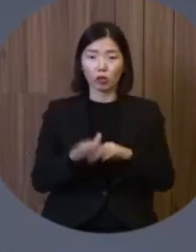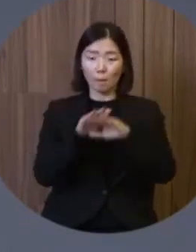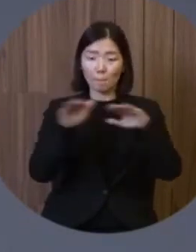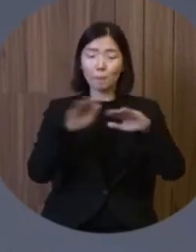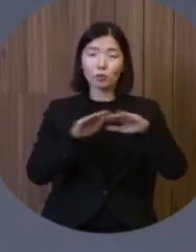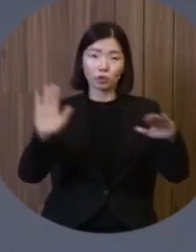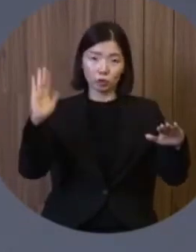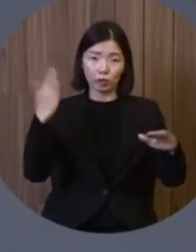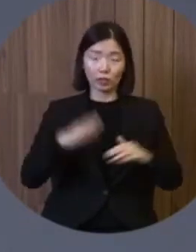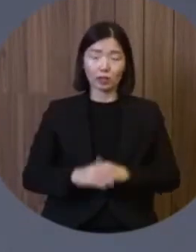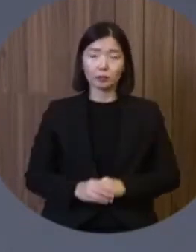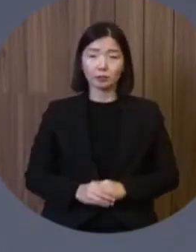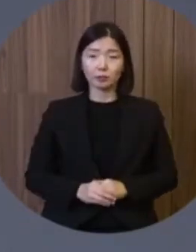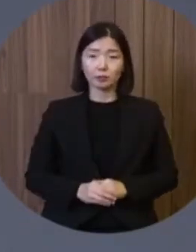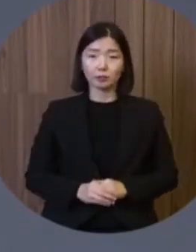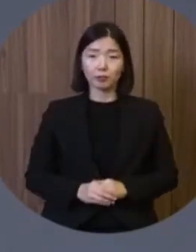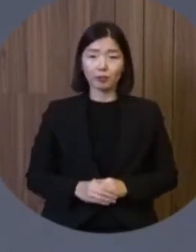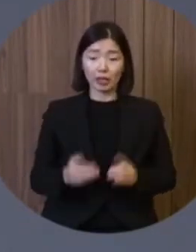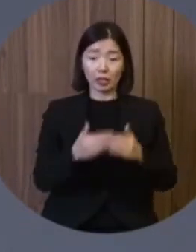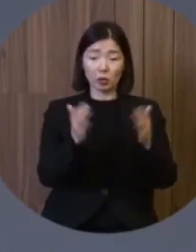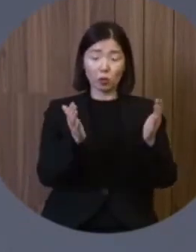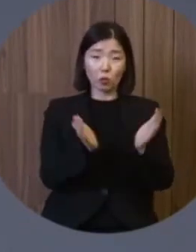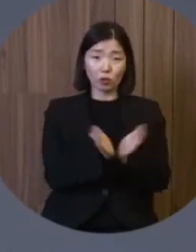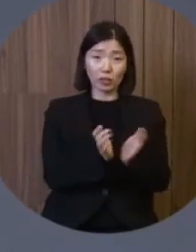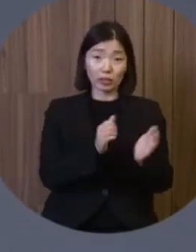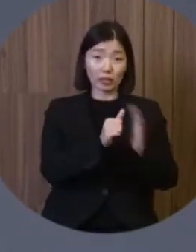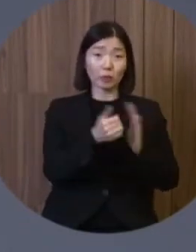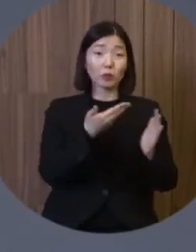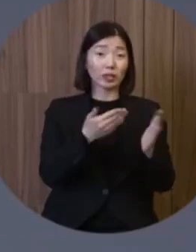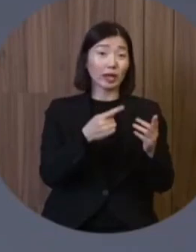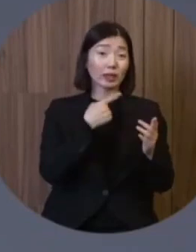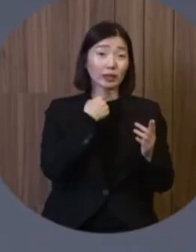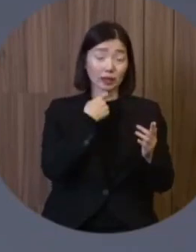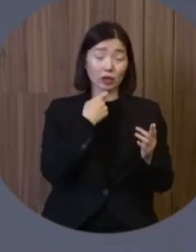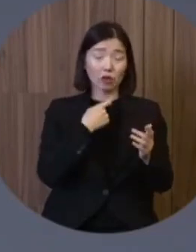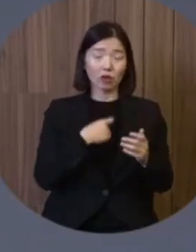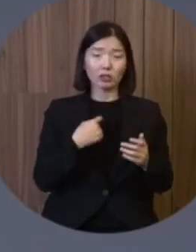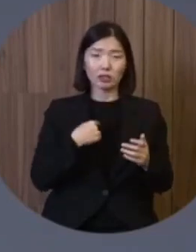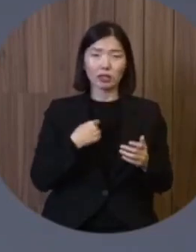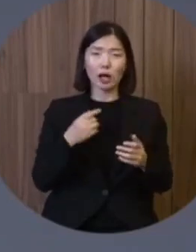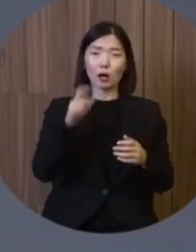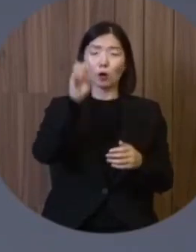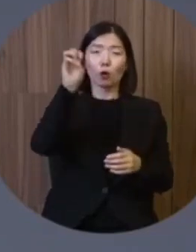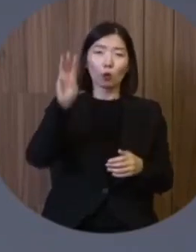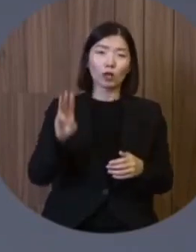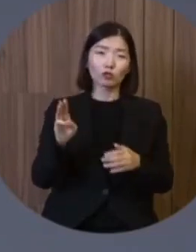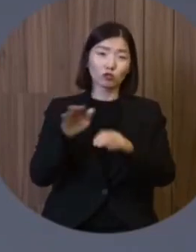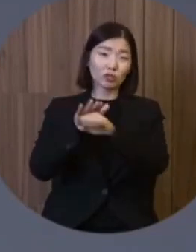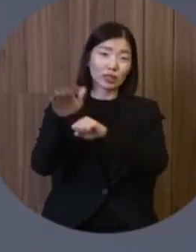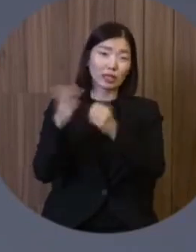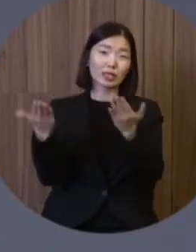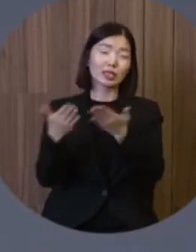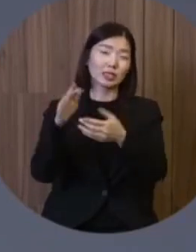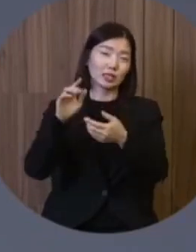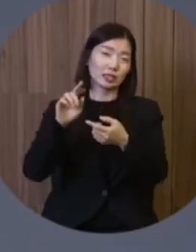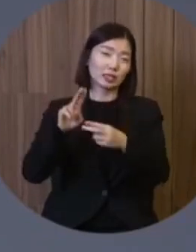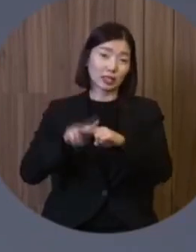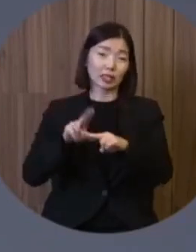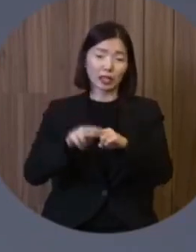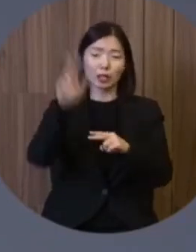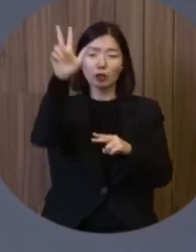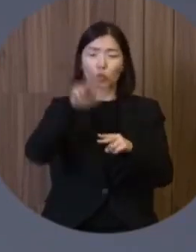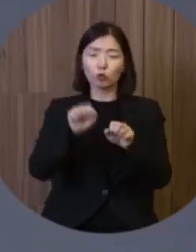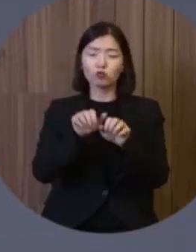이룩할 수 있습니다. 원내대표 시절 제가 산파 역할을 했던 광주형 일자리가 전국으로